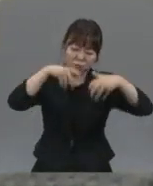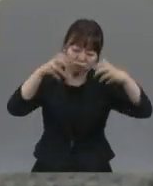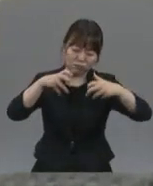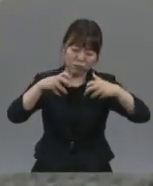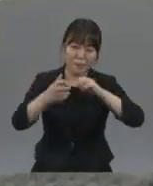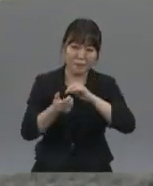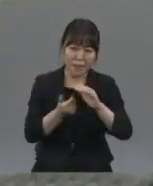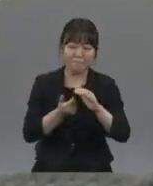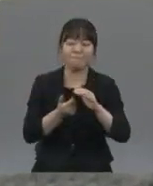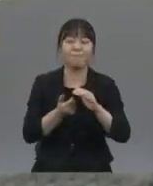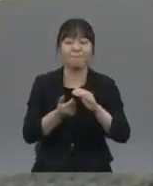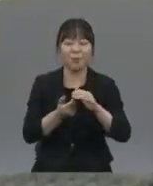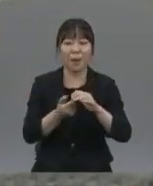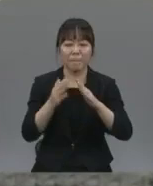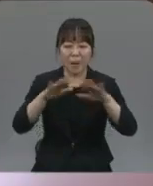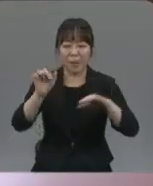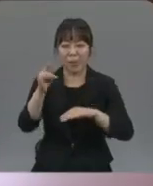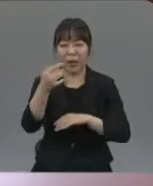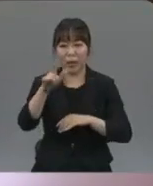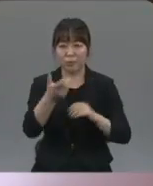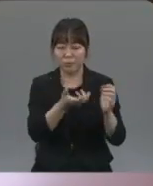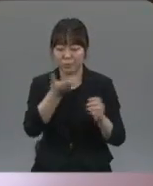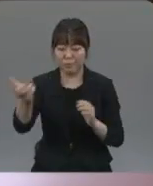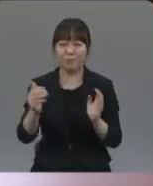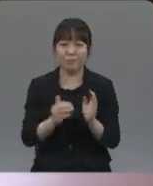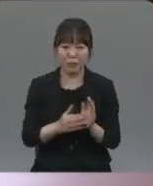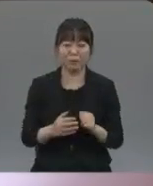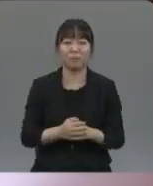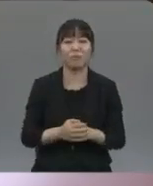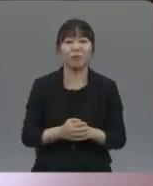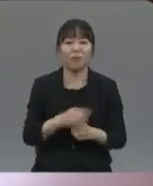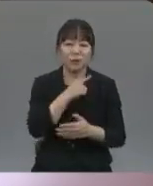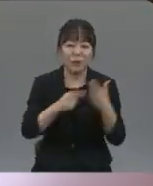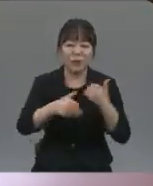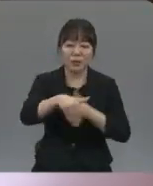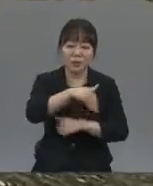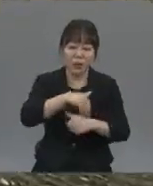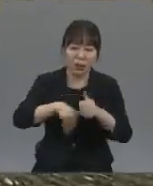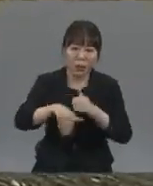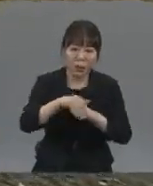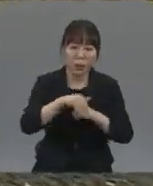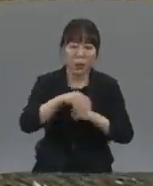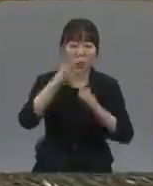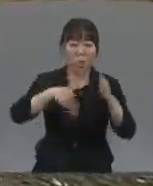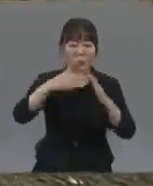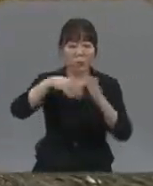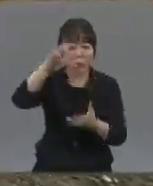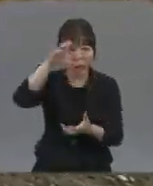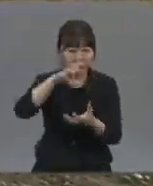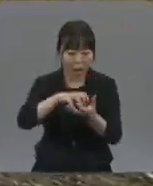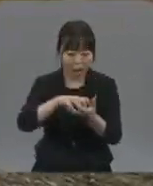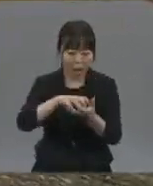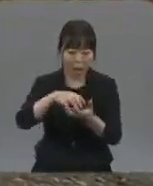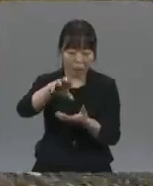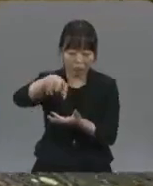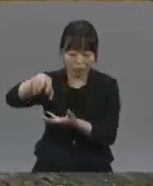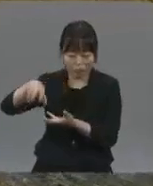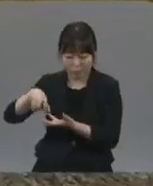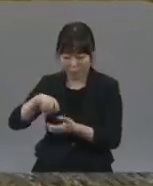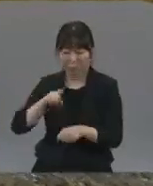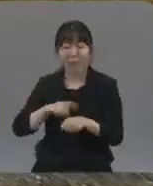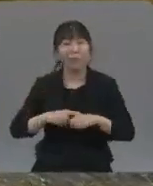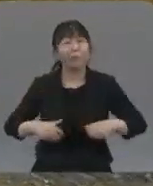会馆等安全地点。从地区来看，庆尚北道转移人数最多，为6500余人，庆尚南道